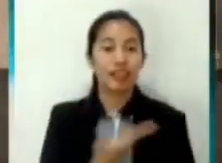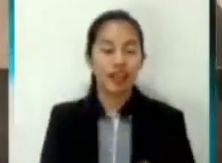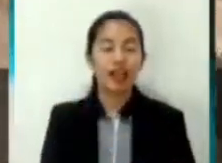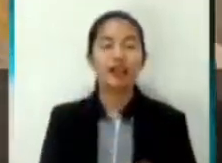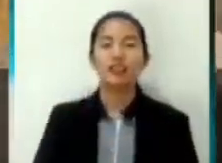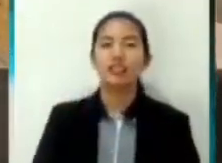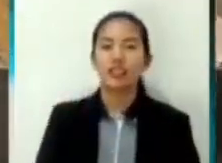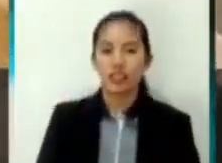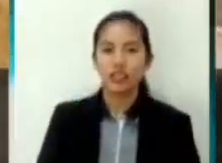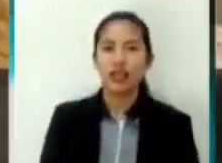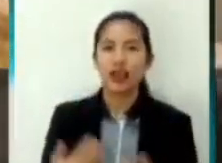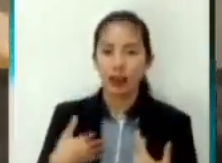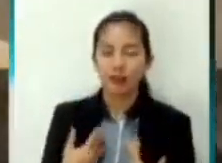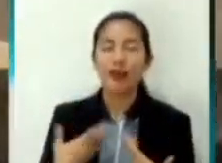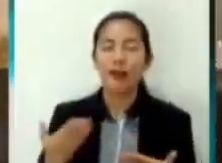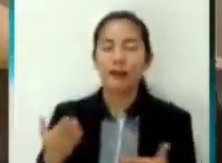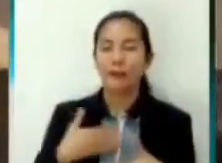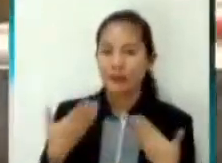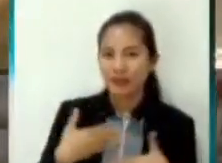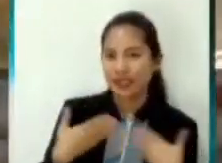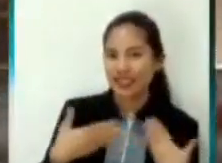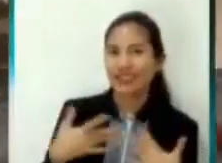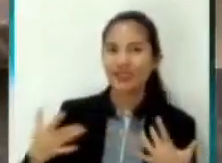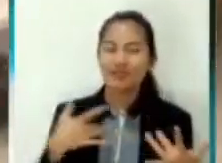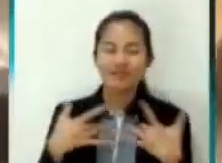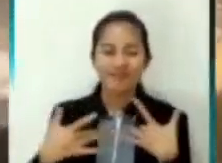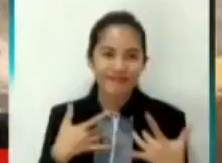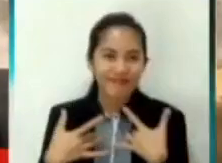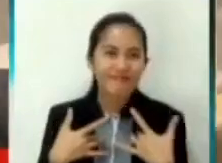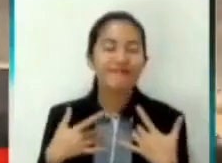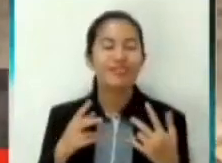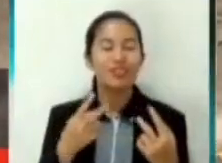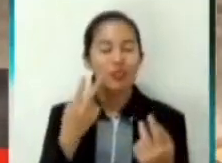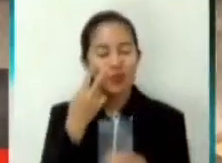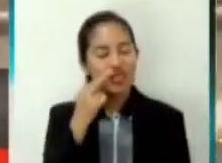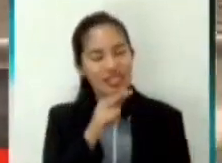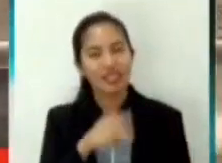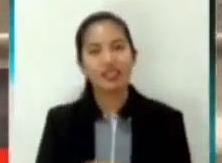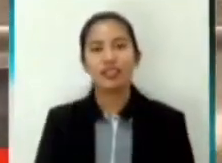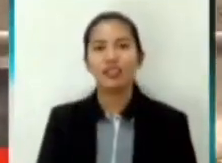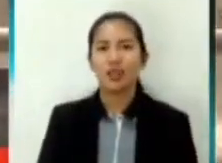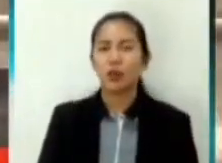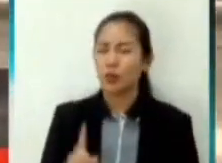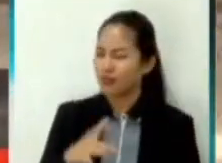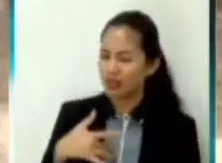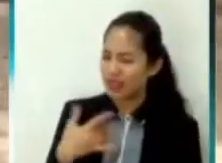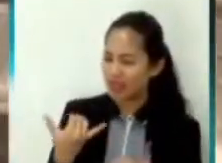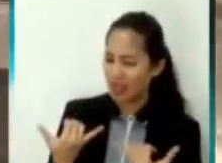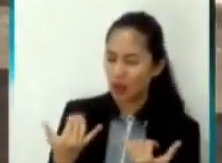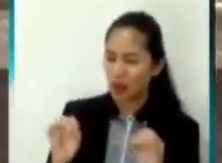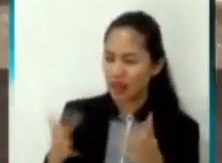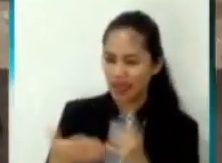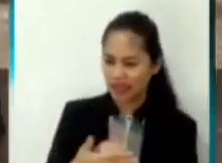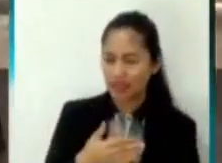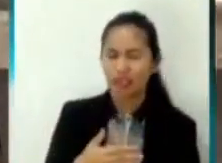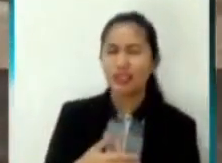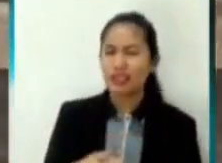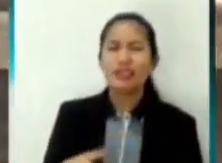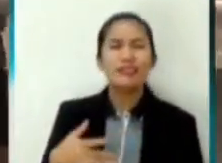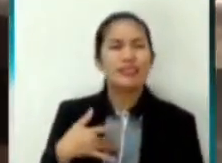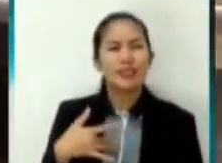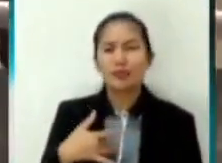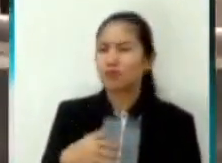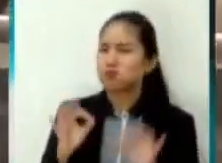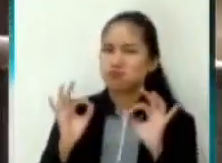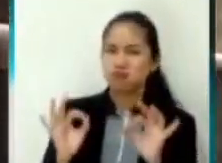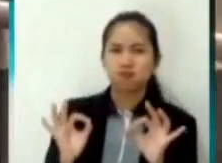katatalon nang makita siya. Sir, ano pakiramdam na wala ng quarantine? Ah, maganda sir. Maganda. Mamay anak niyo